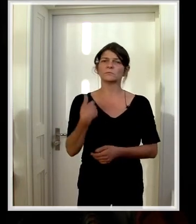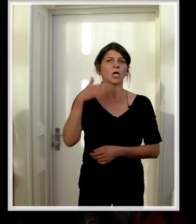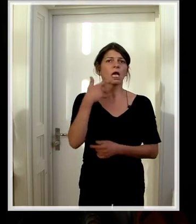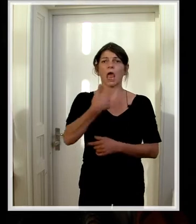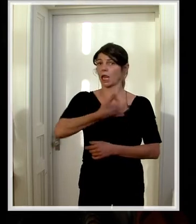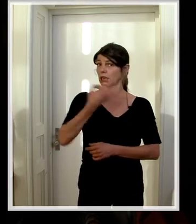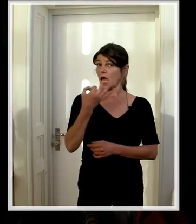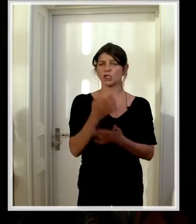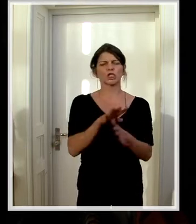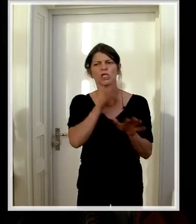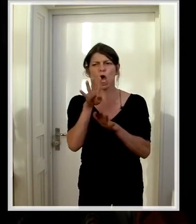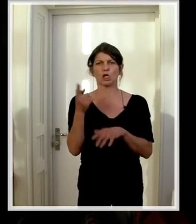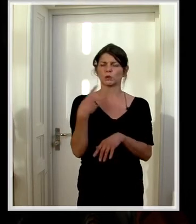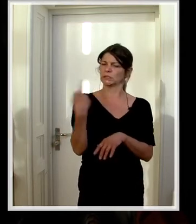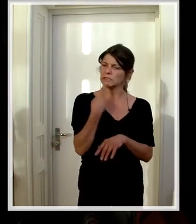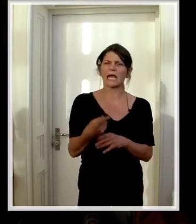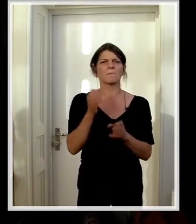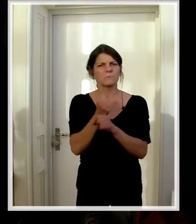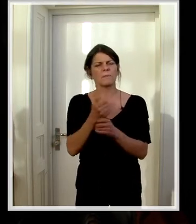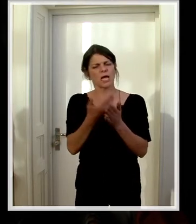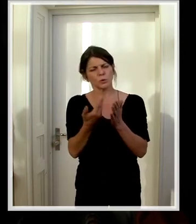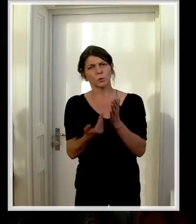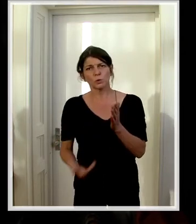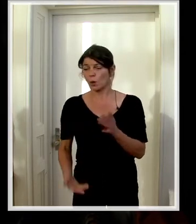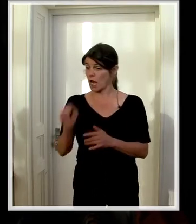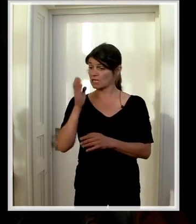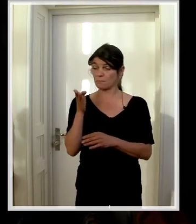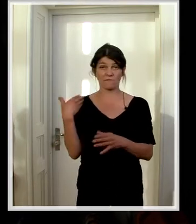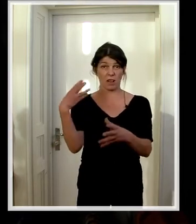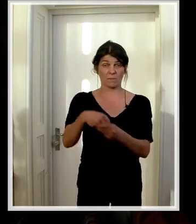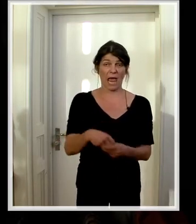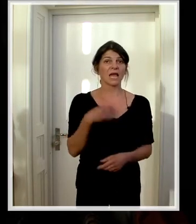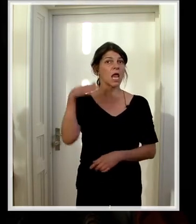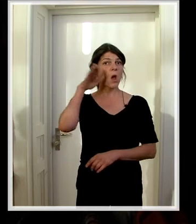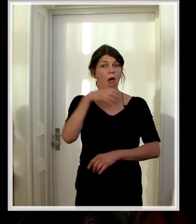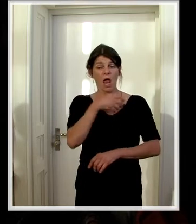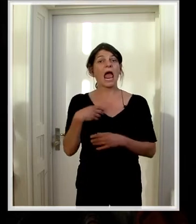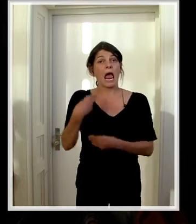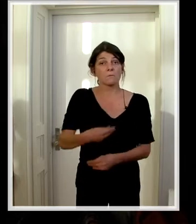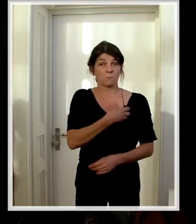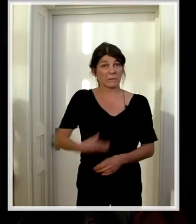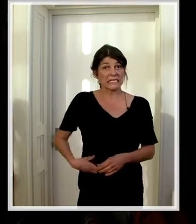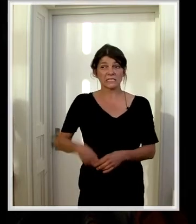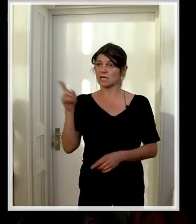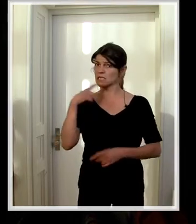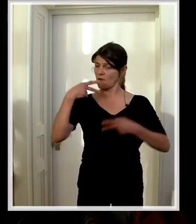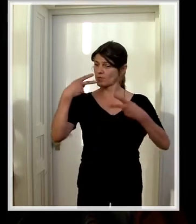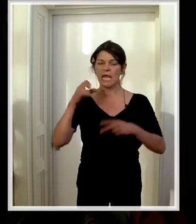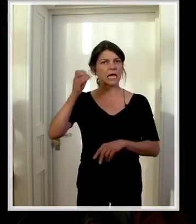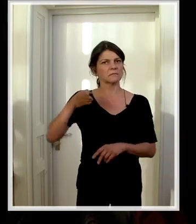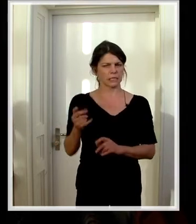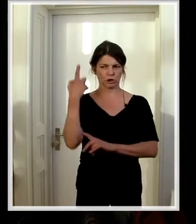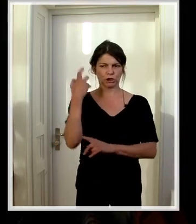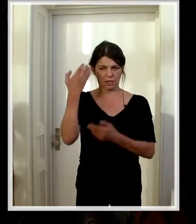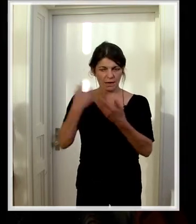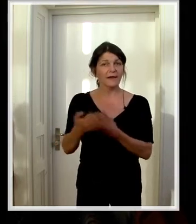mehr als 9 Stunden sagen, machen das alles, die S-Bahn ist ein Teil davon. Ich höre den Erdprinz, der sagt, die S-Bahn ist wichtig als Start, quasi, damit